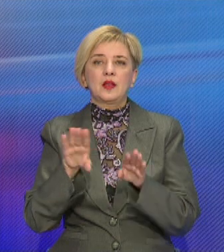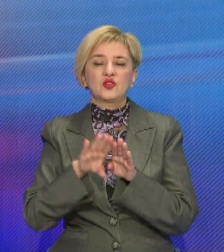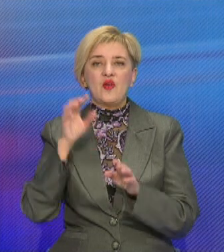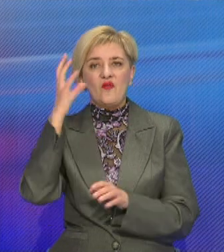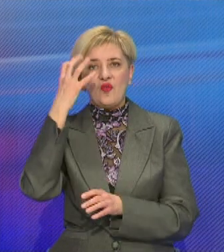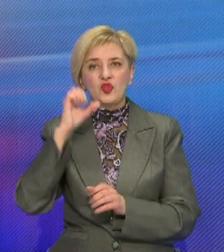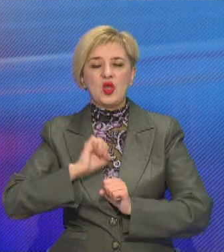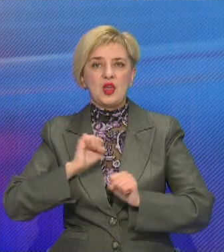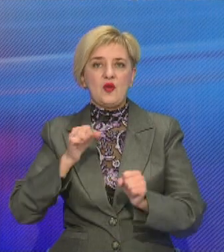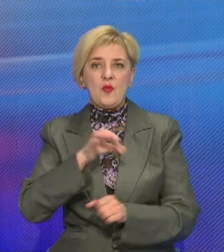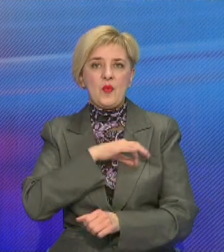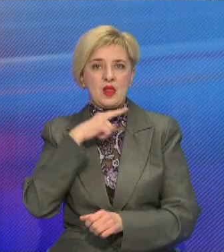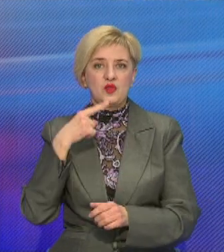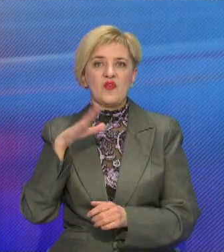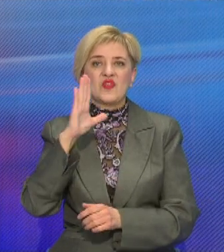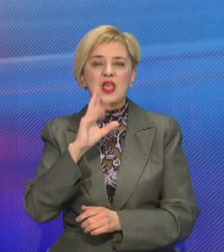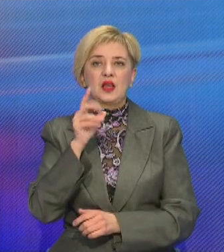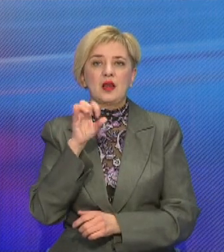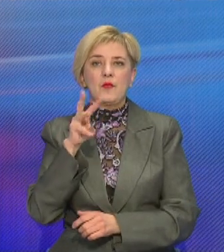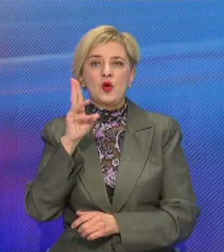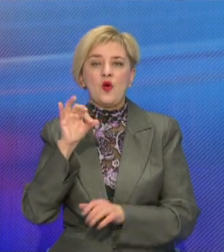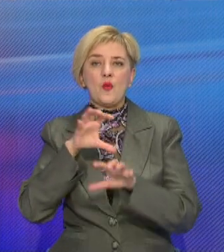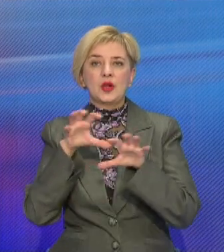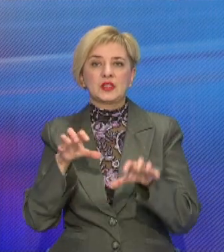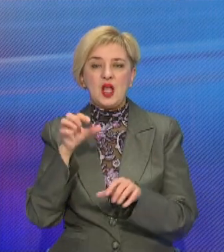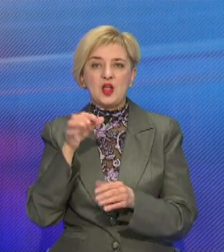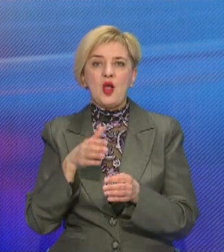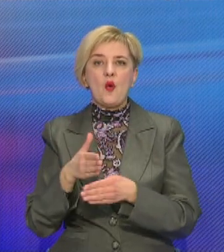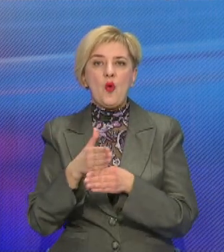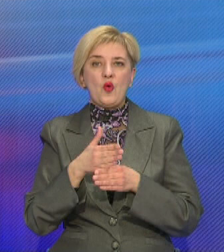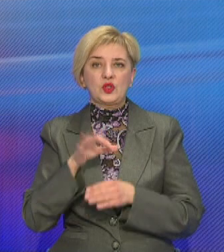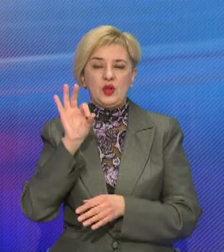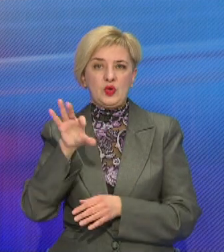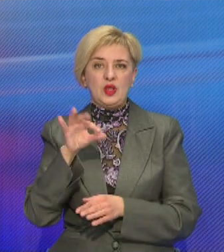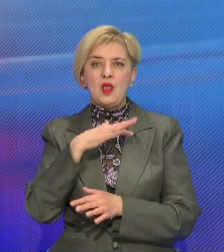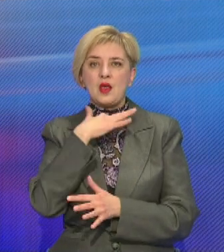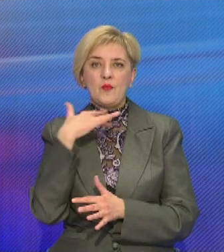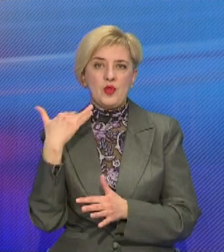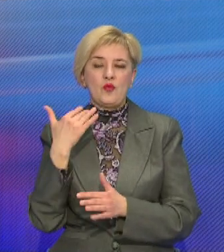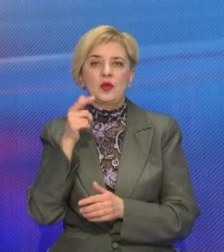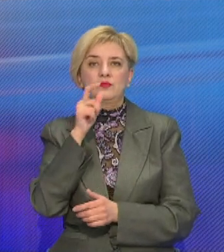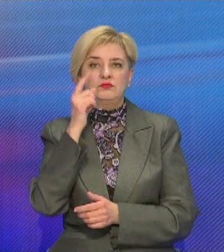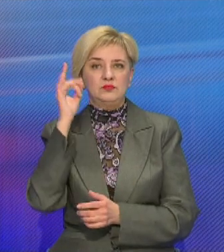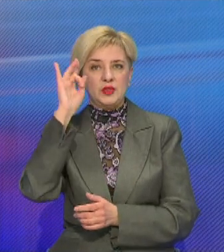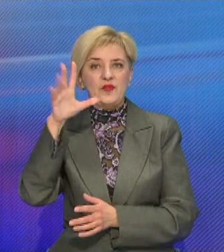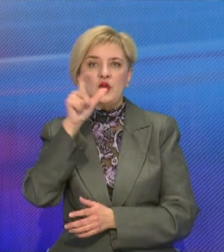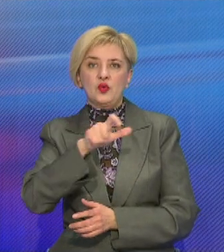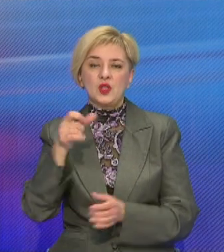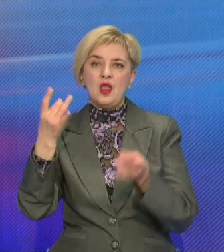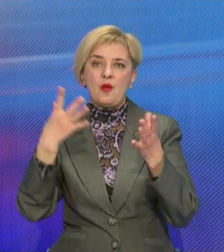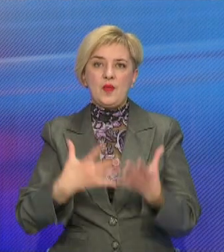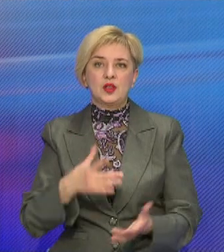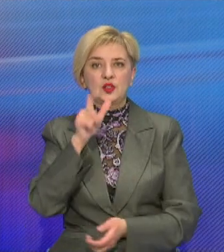героя Беларуси Виталя Крымко, старшини колгаса Кастрычник. И шмат еще знаковых особ и простых працаўнікоў,